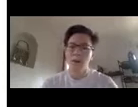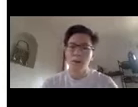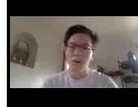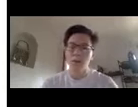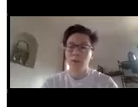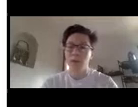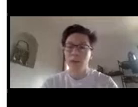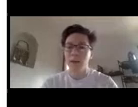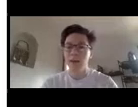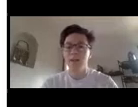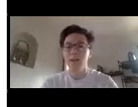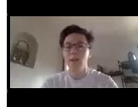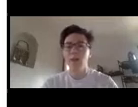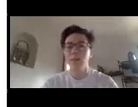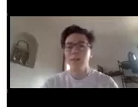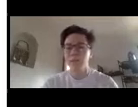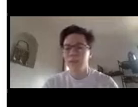vaginoplastie sous